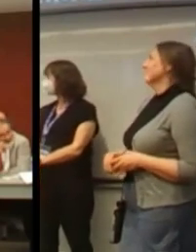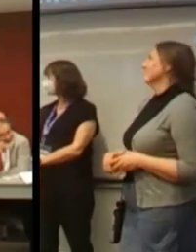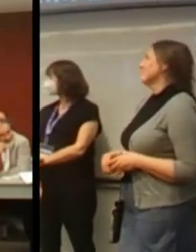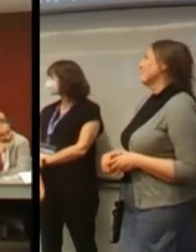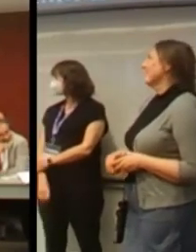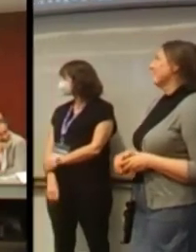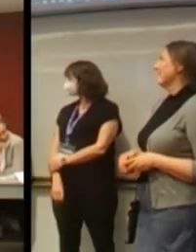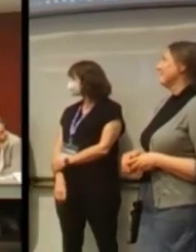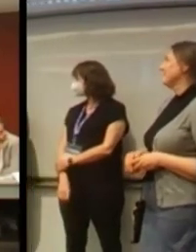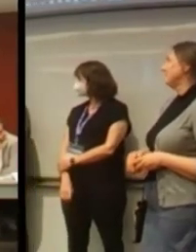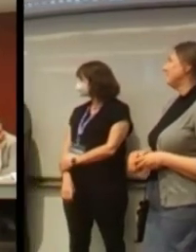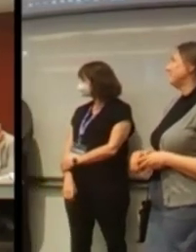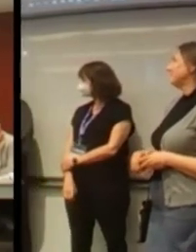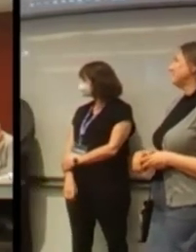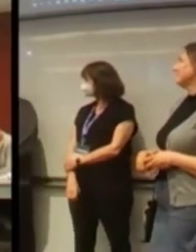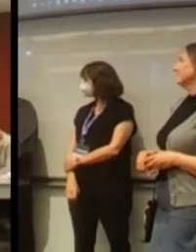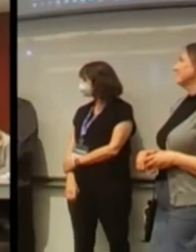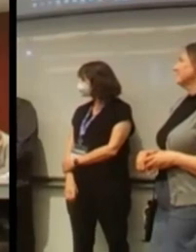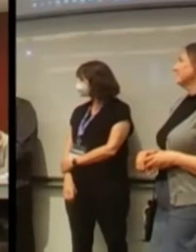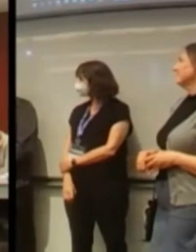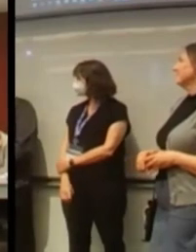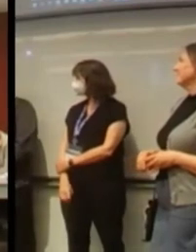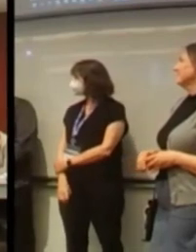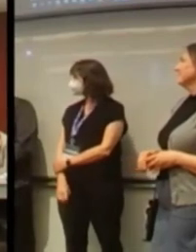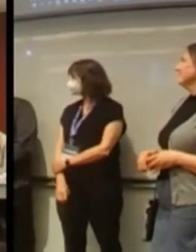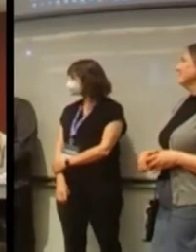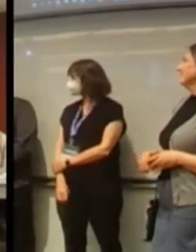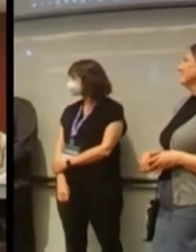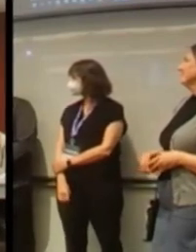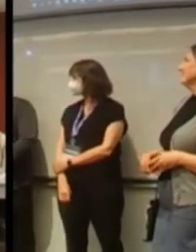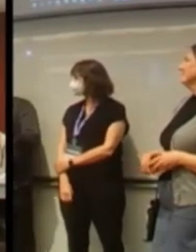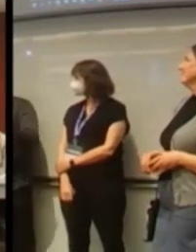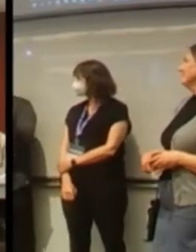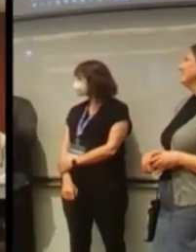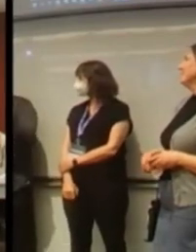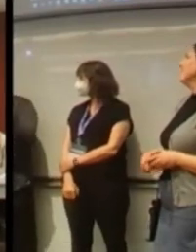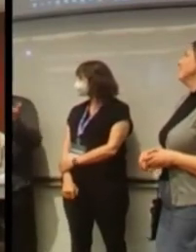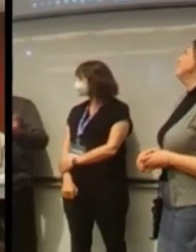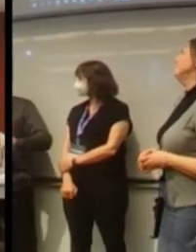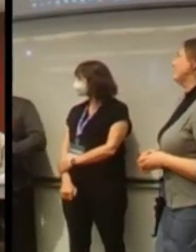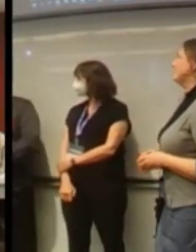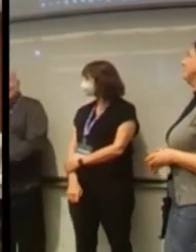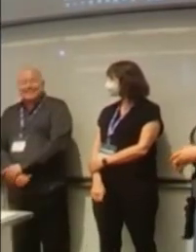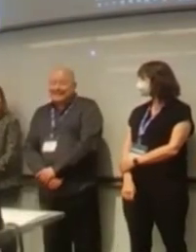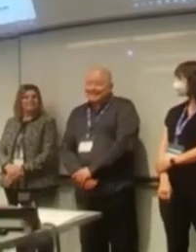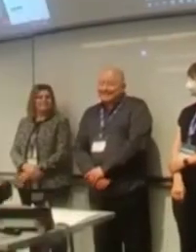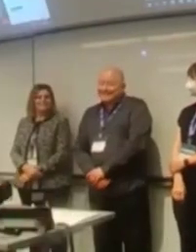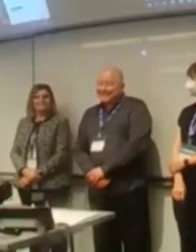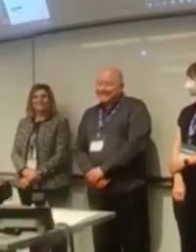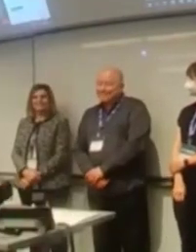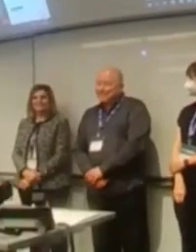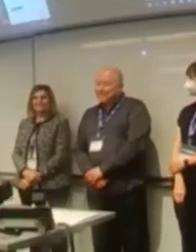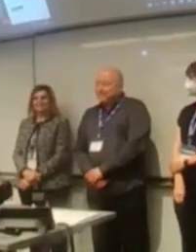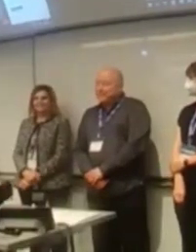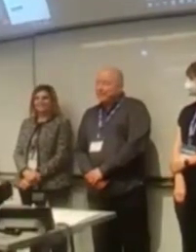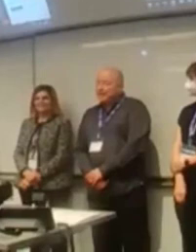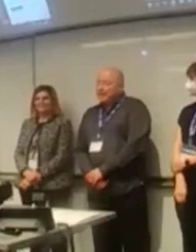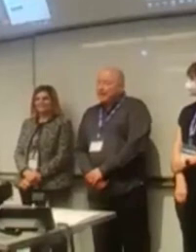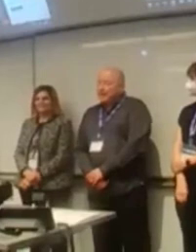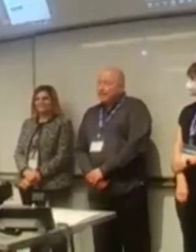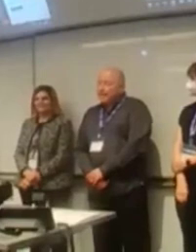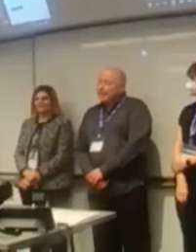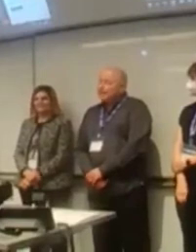En fait, quand on a commencé, ChatGPT n'existait pas encore. En tout cas, on n'était pas conscient que ça existait. Ce n'était pas public.